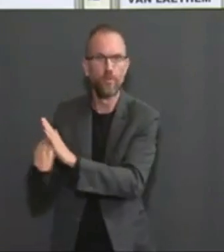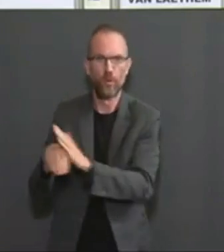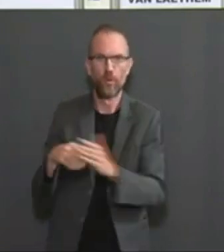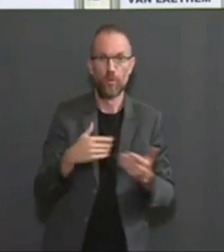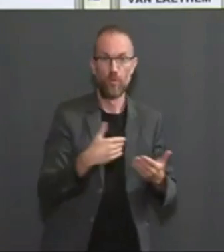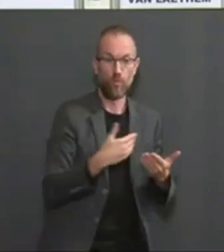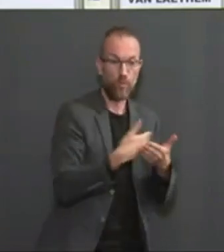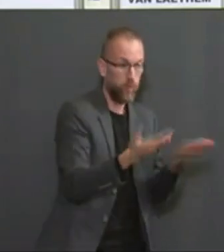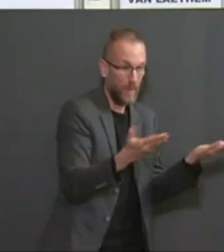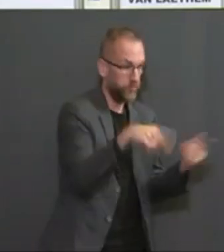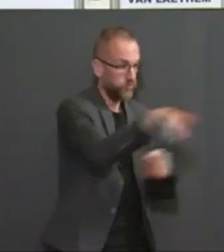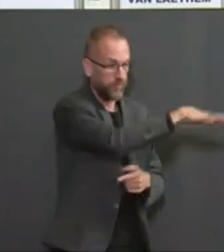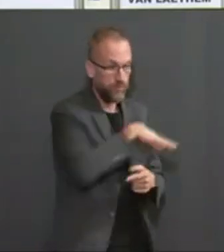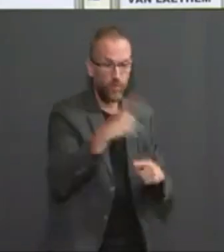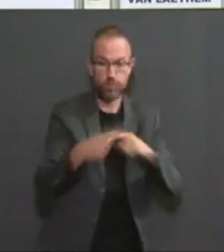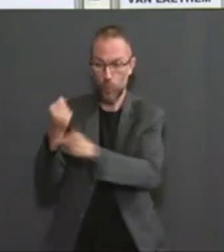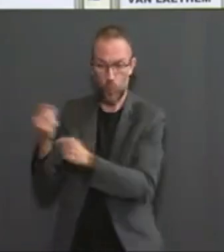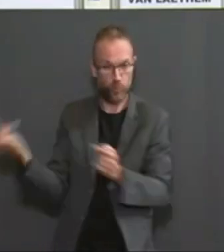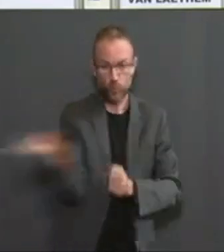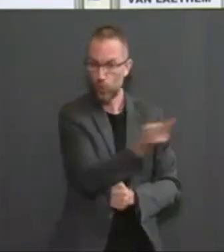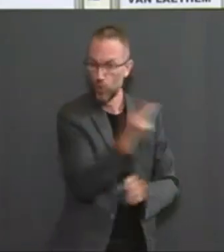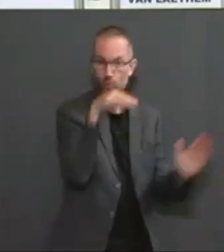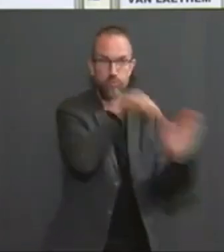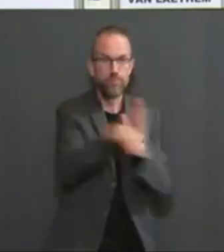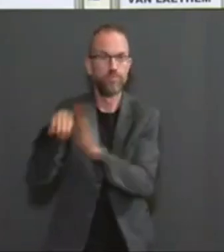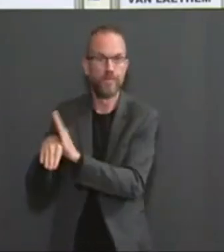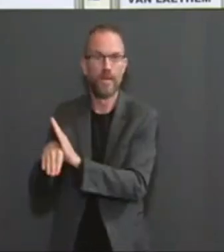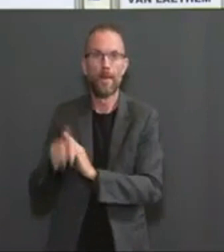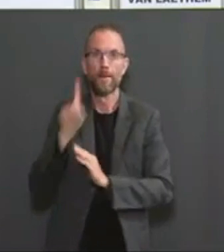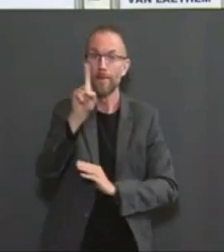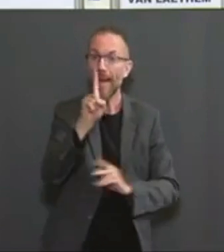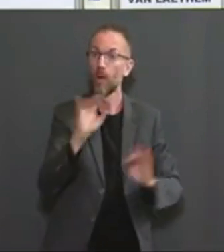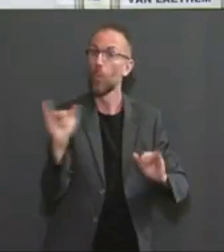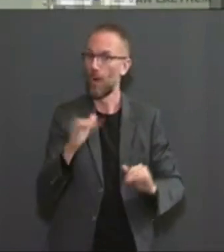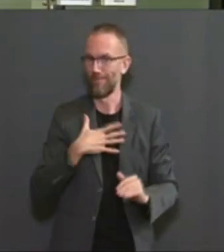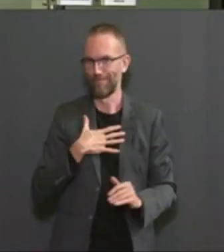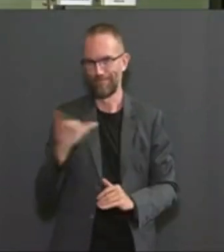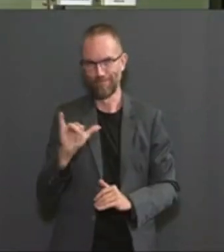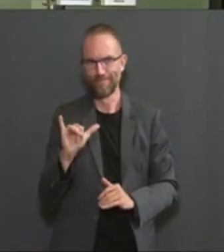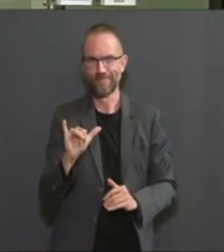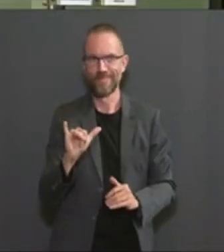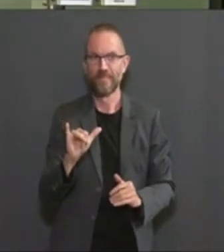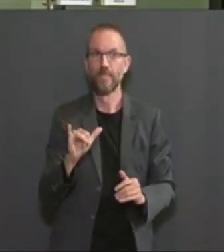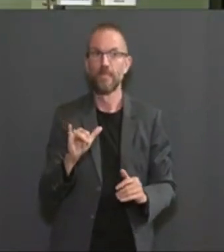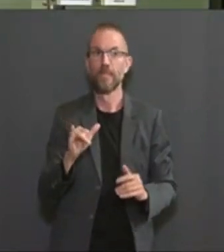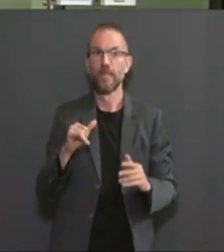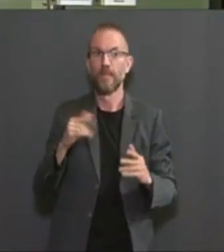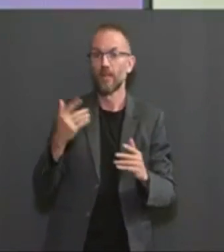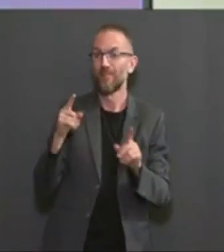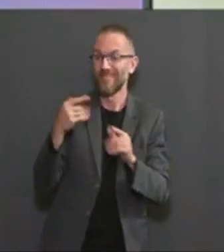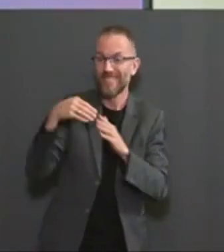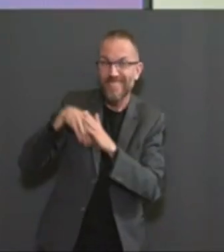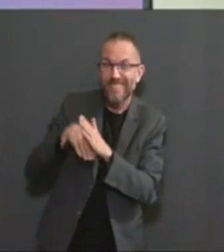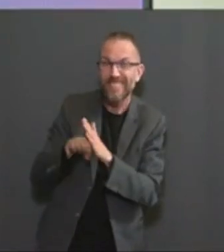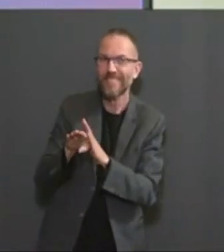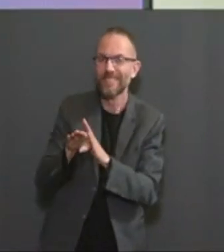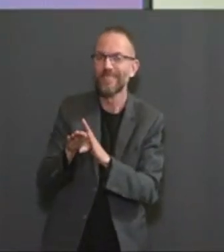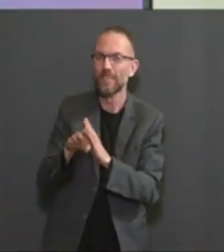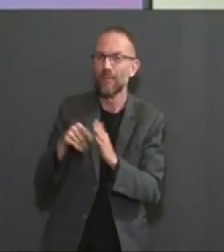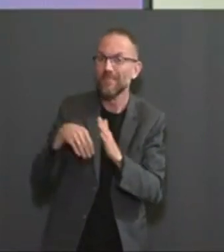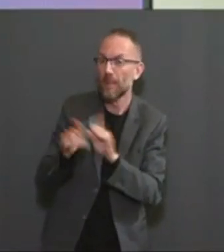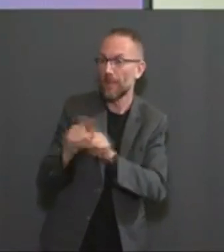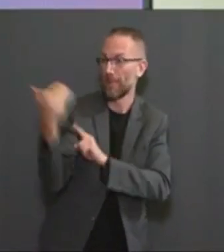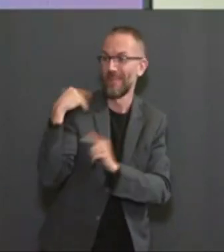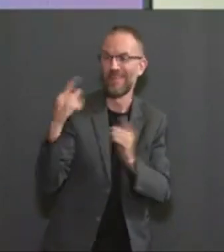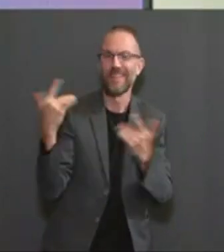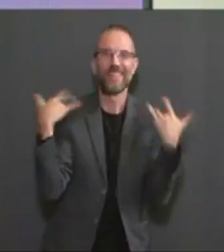fait que nous sommes très loin d'avoir retrouvé les valeurs que nous avions connues au seuil de l'été et une grande prudence, quelles que soient les